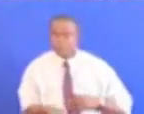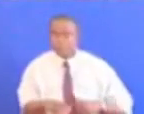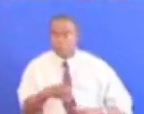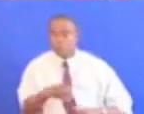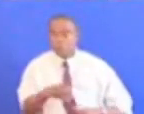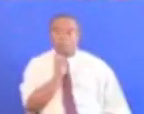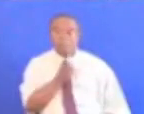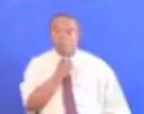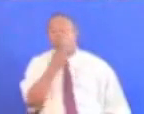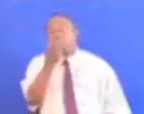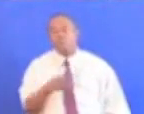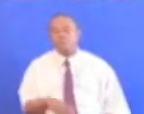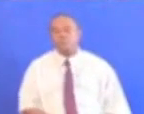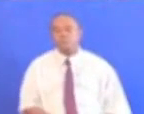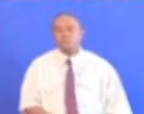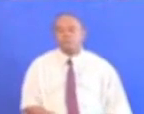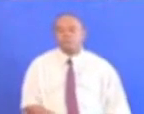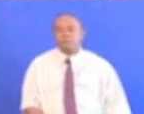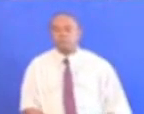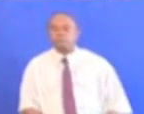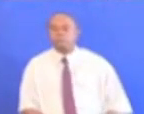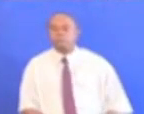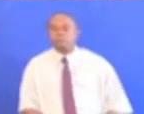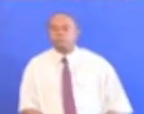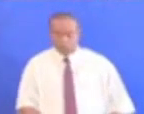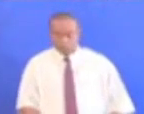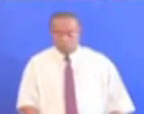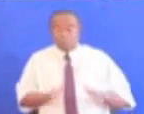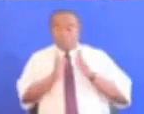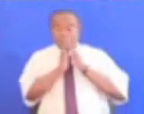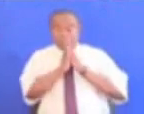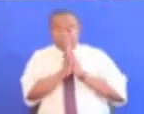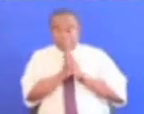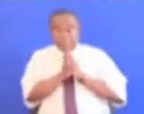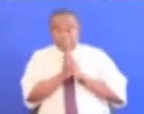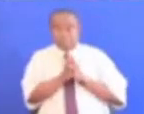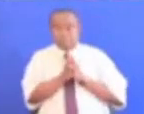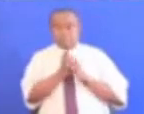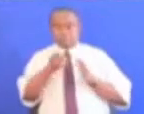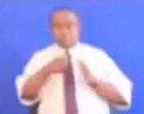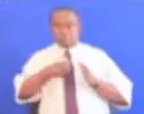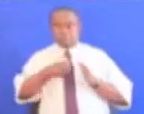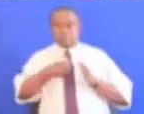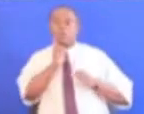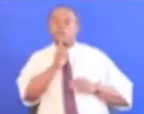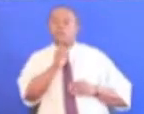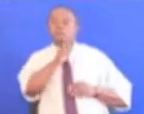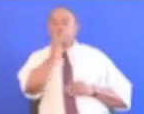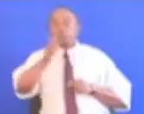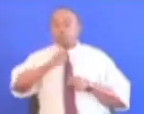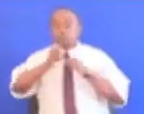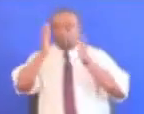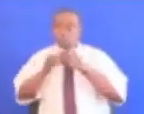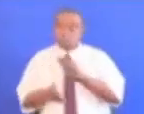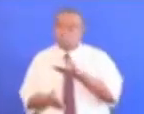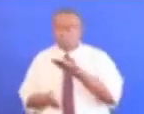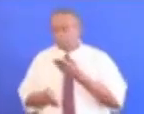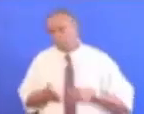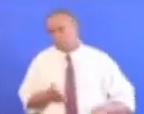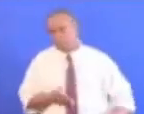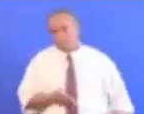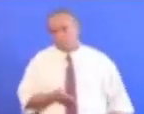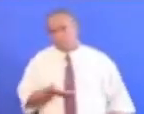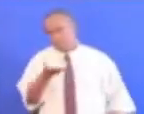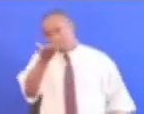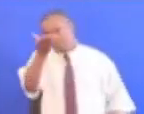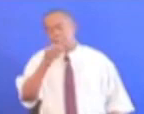majibu. Asante Mheshimiwa Mwenyekiti, naomba kujibu swali la nyongeza la Mheshimiwa Venant